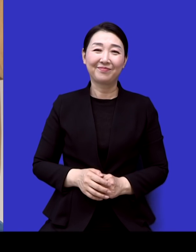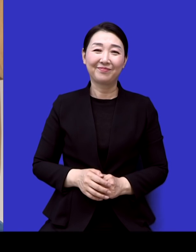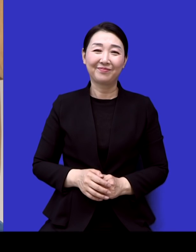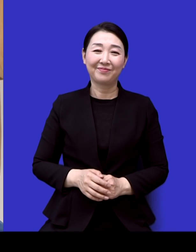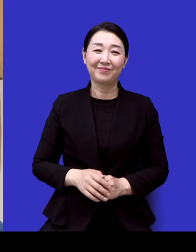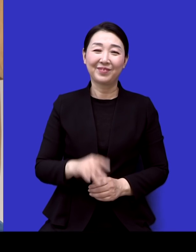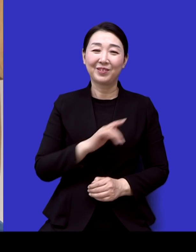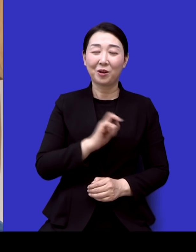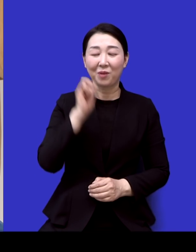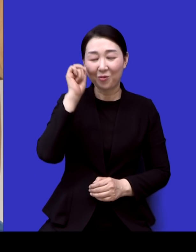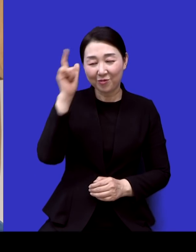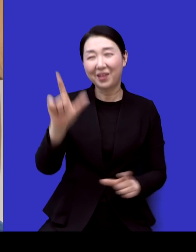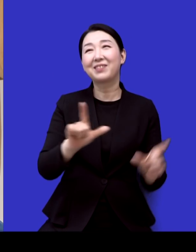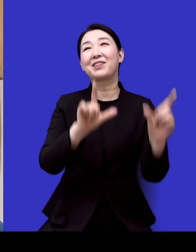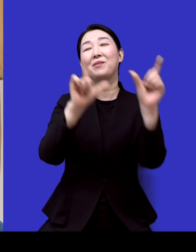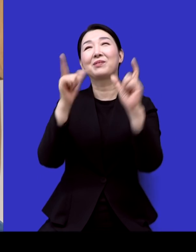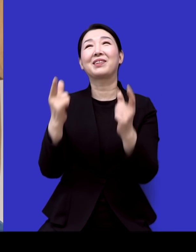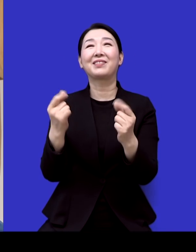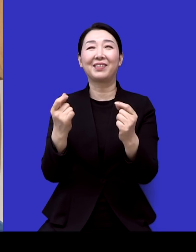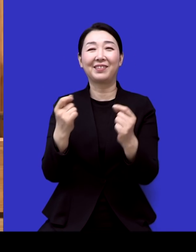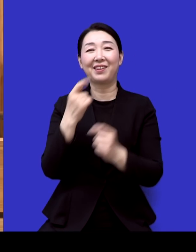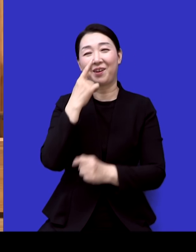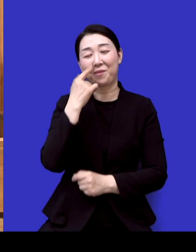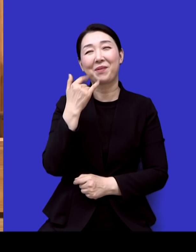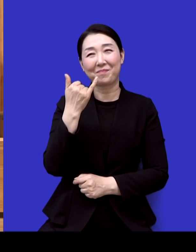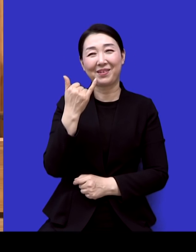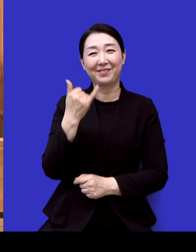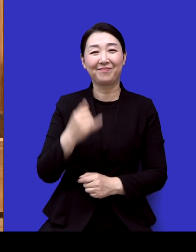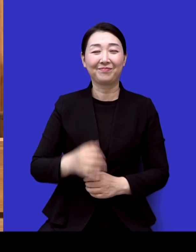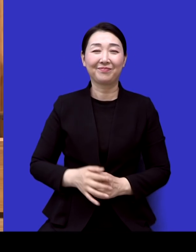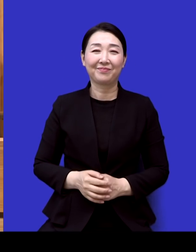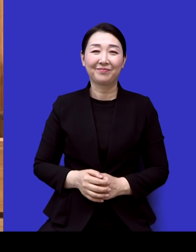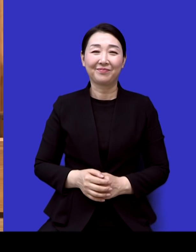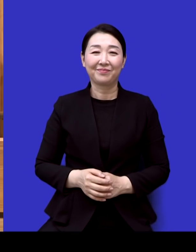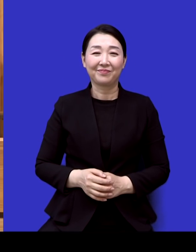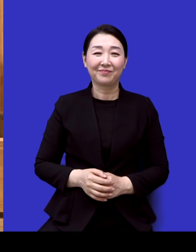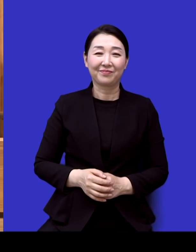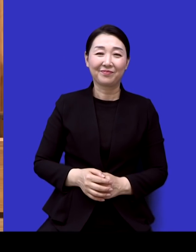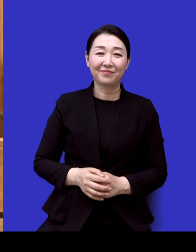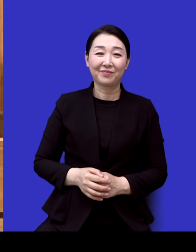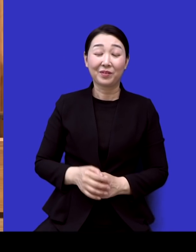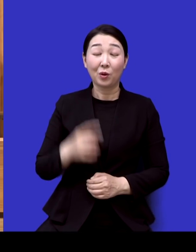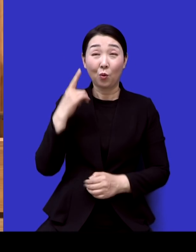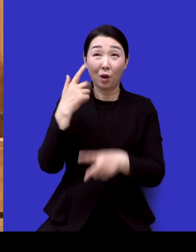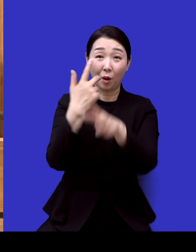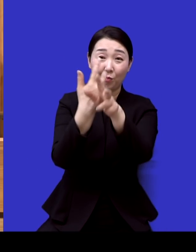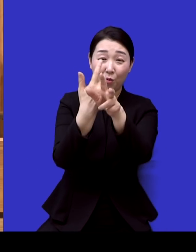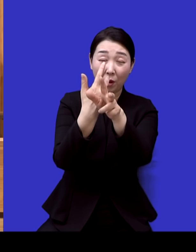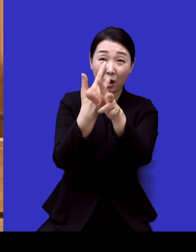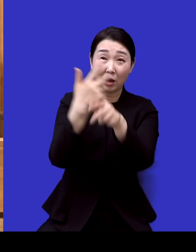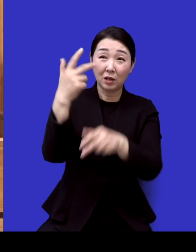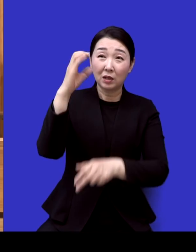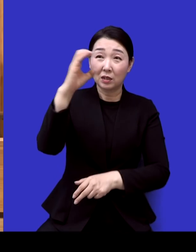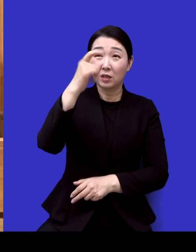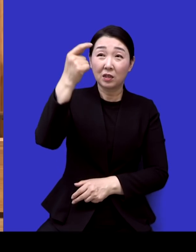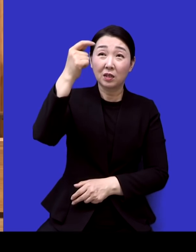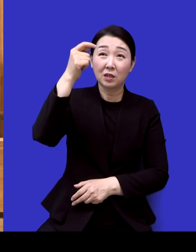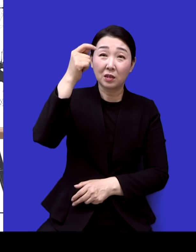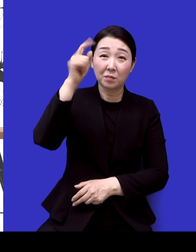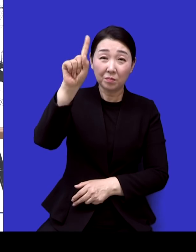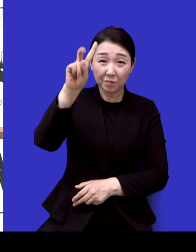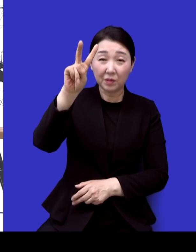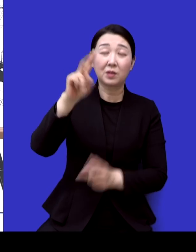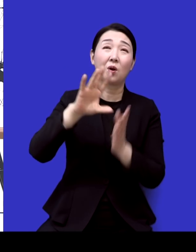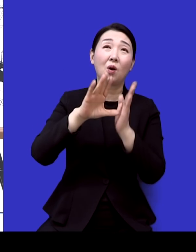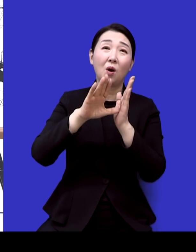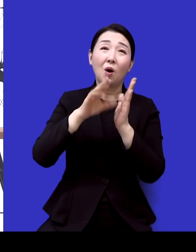가장 위대한 삶을 사셨구나 이제 그런 생각이 듭니다. 블랙박스 CCTV 없을 때 얼마나 억울한 사연들이 많을까